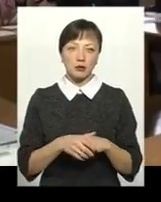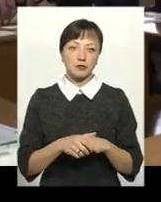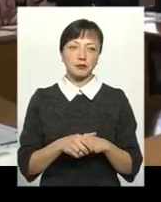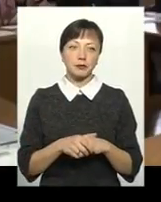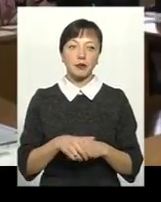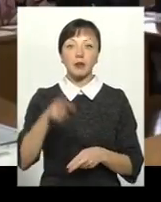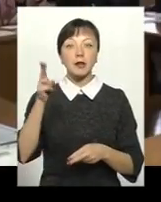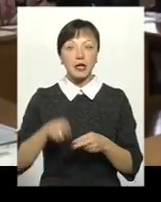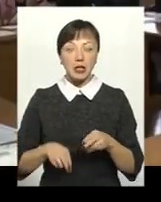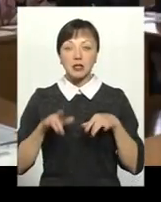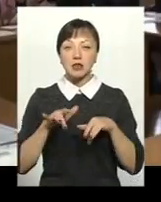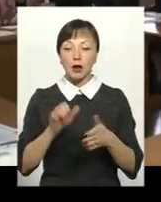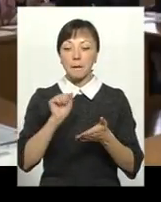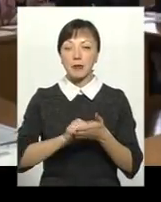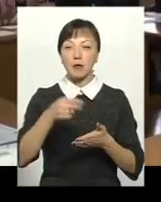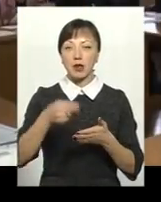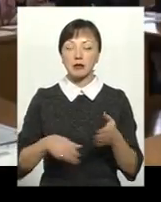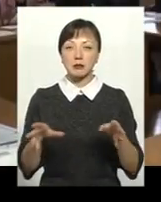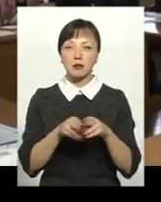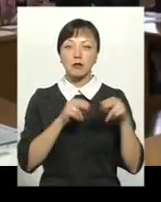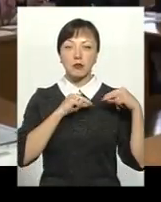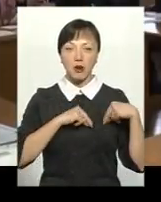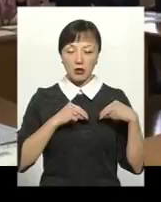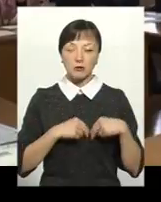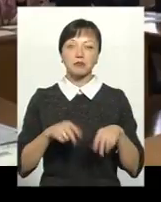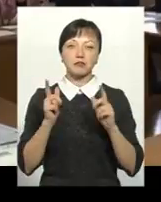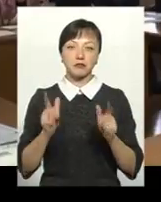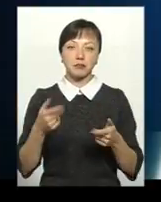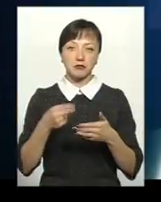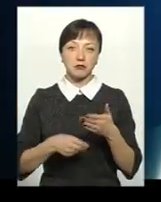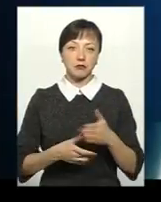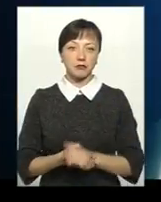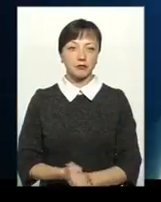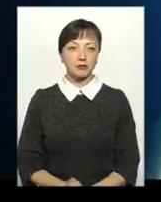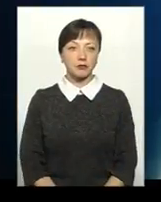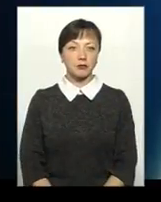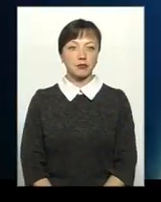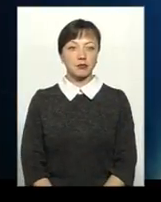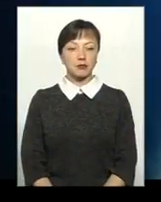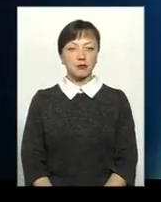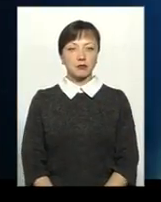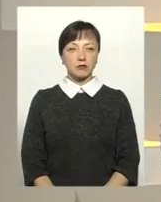завісу заходу меморандум про співпрацю його учасники таки підписали.